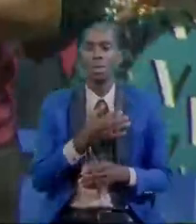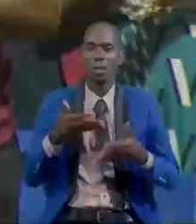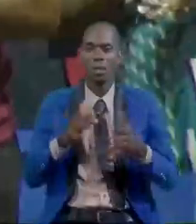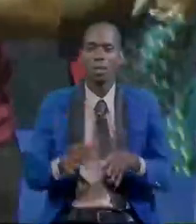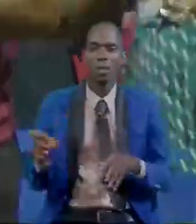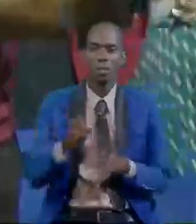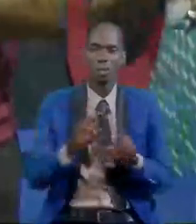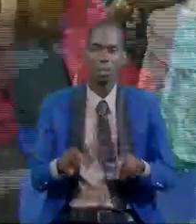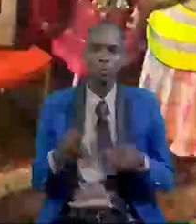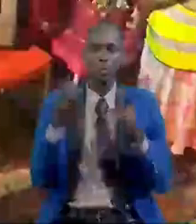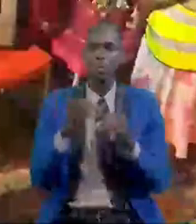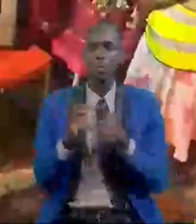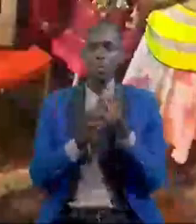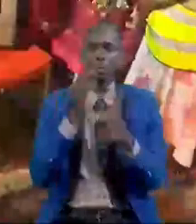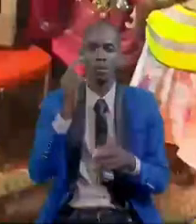Laissez-les aller.